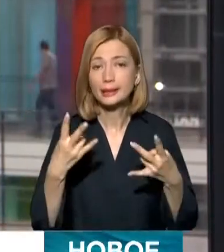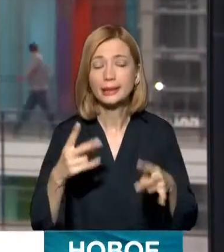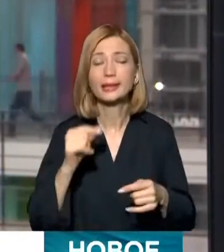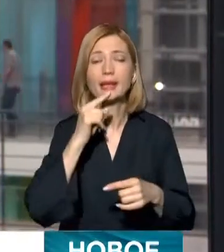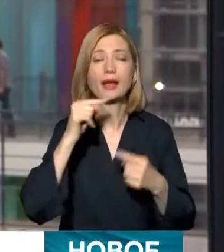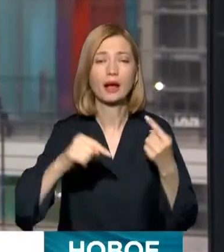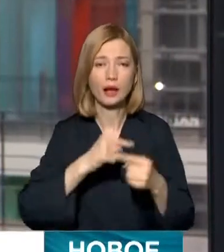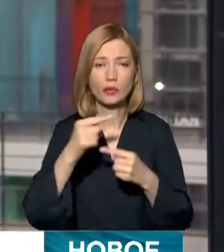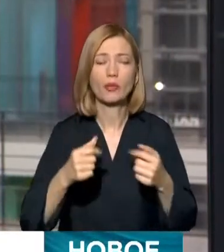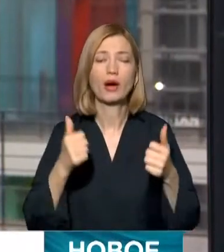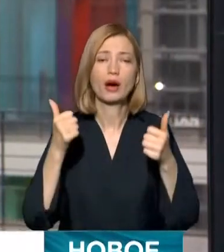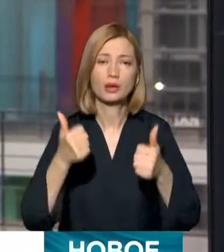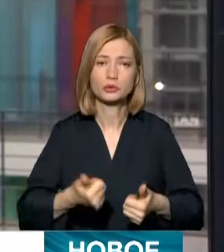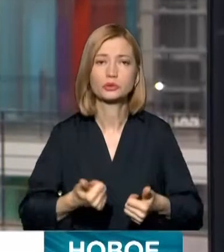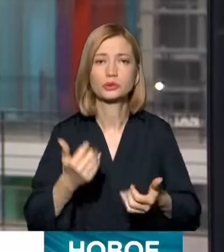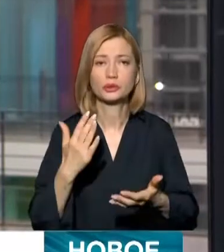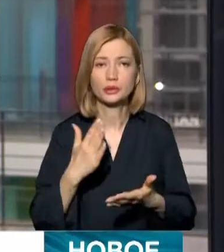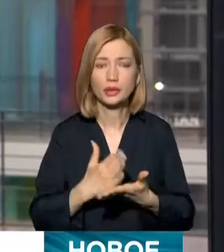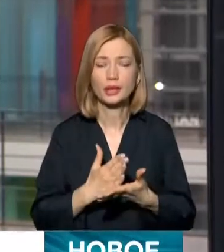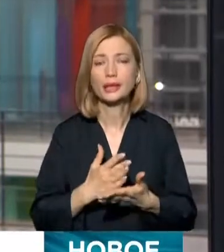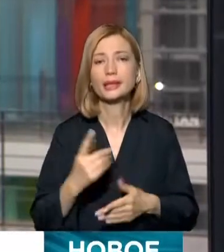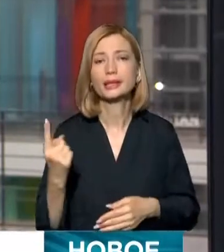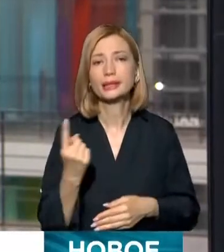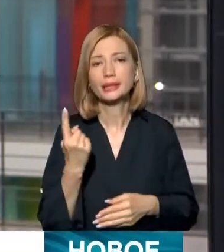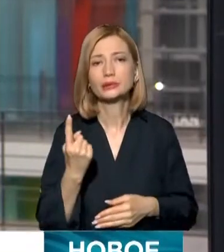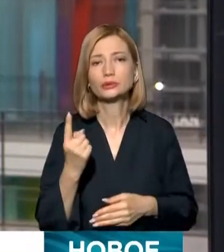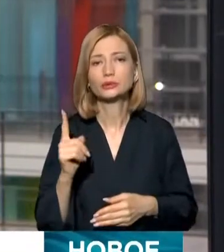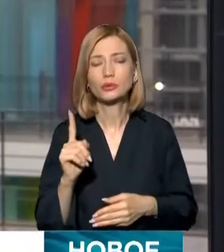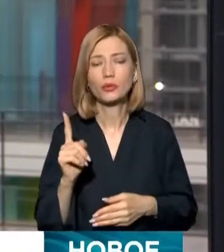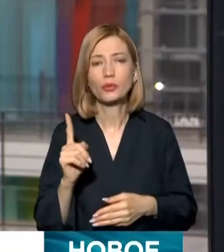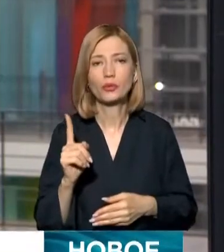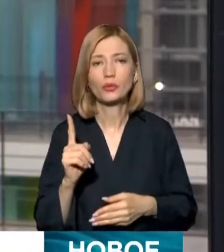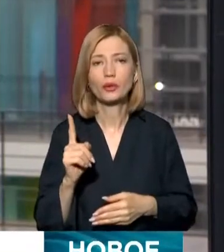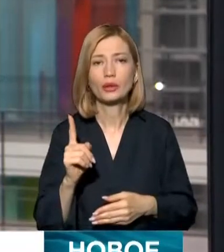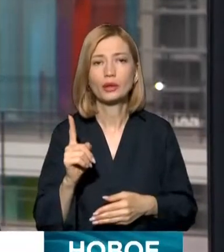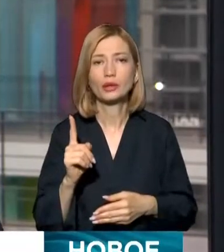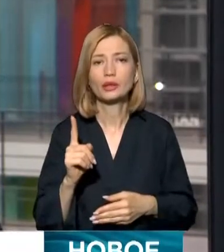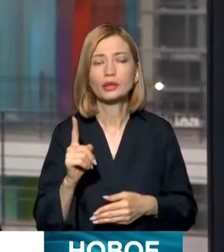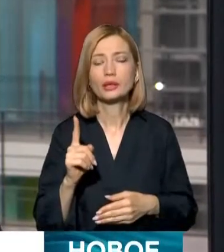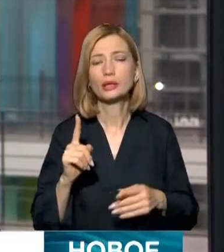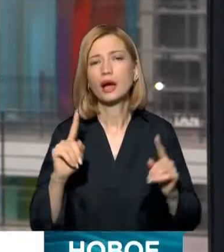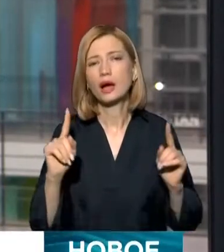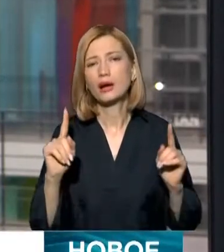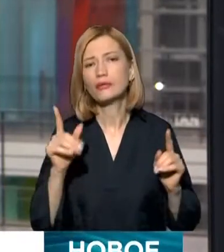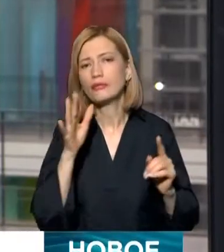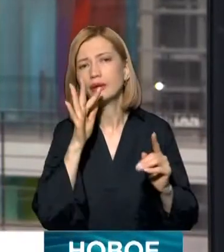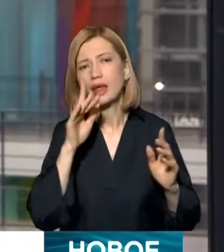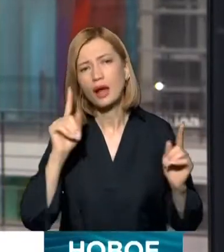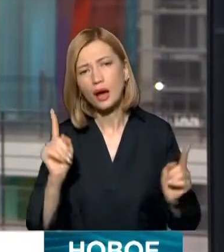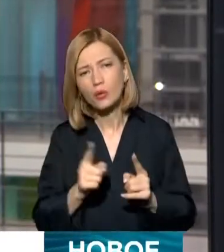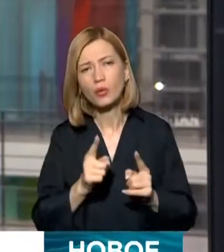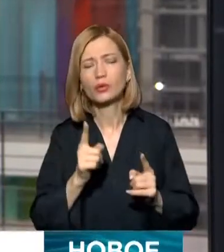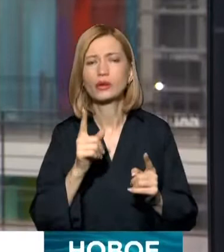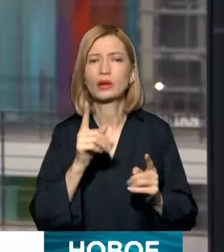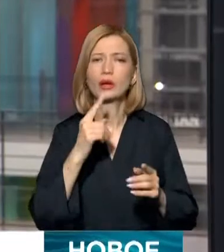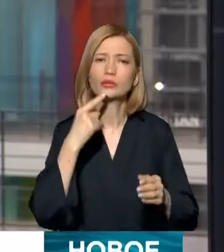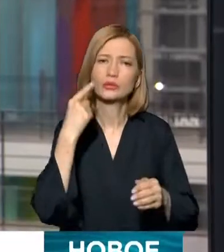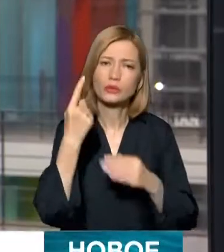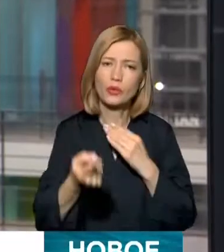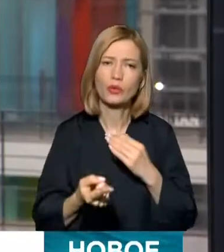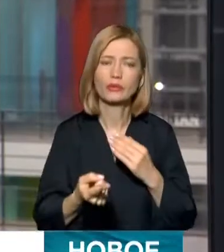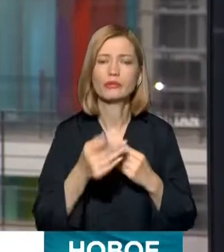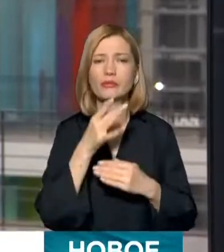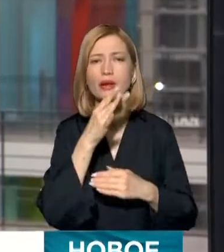благо, большое благо. Единственное, что это благо в принципе и в краткосрочной, и в среднесрочной перспективе. Но там